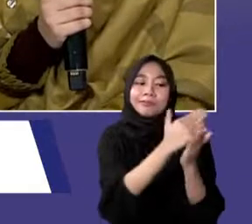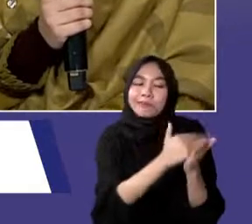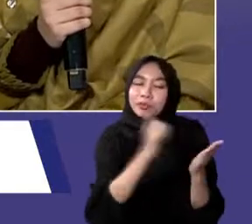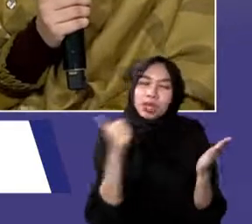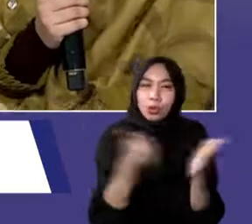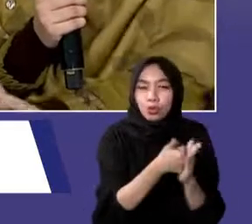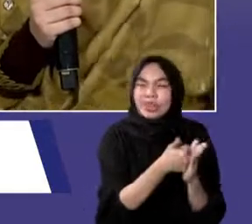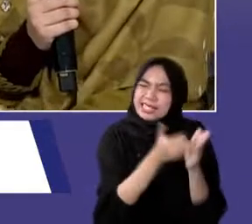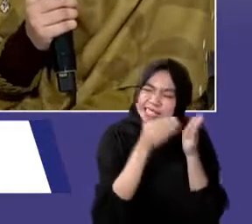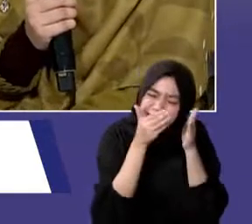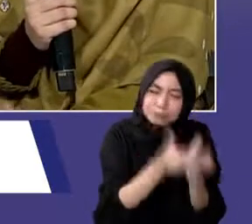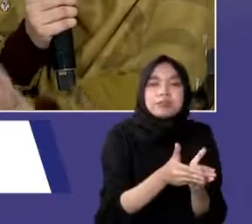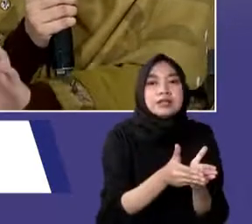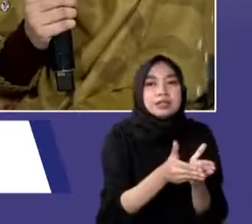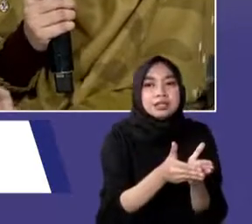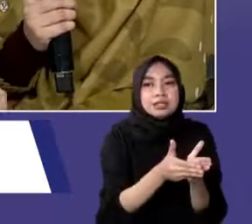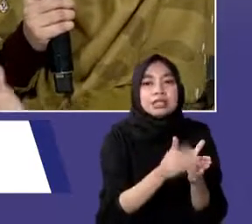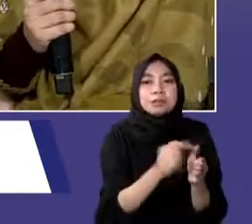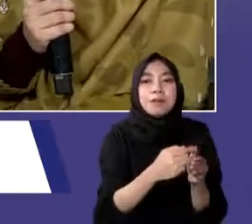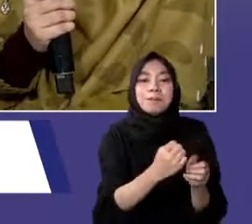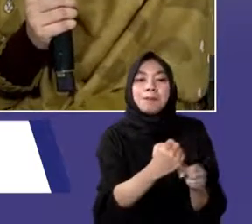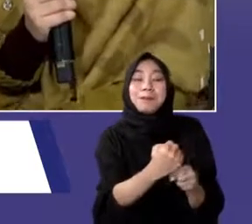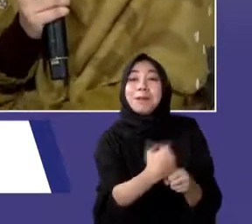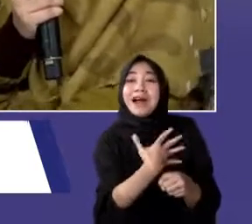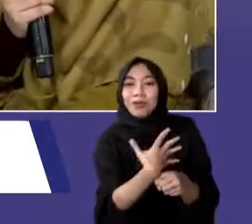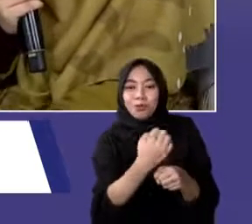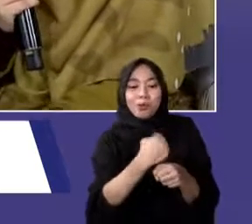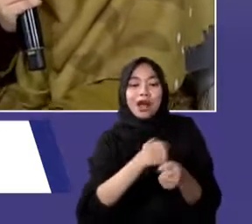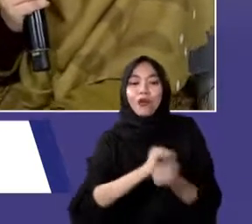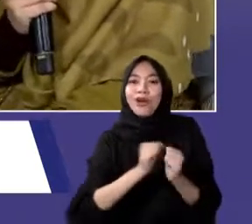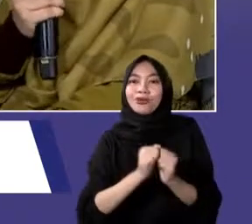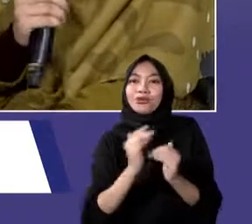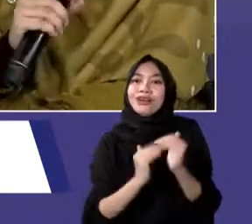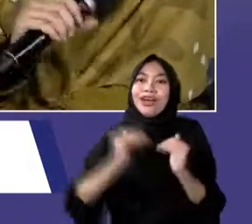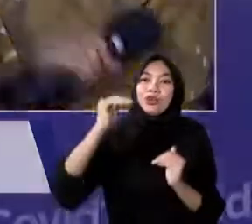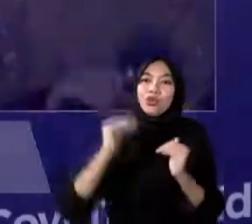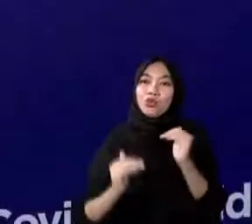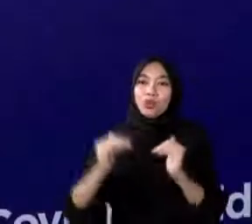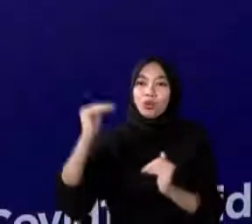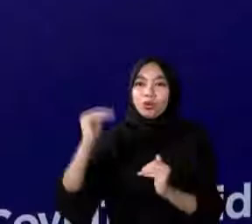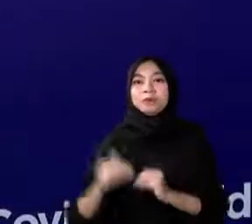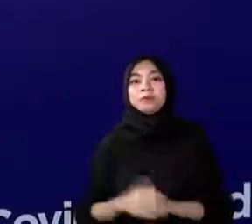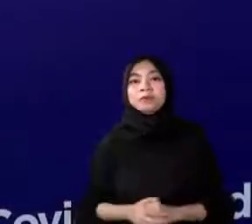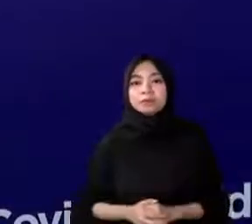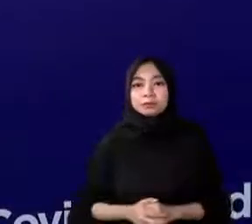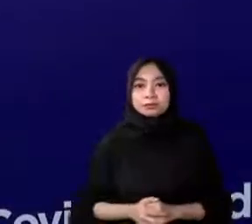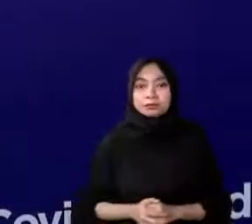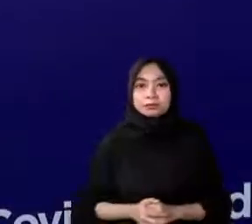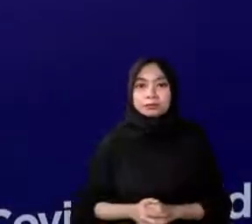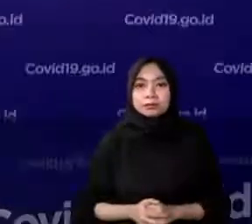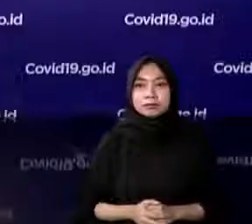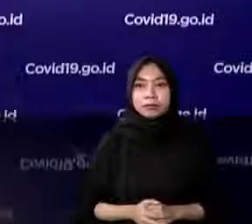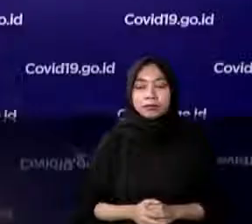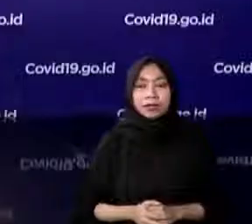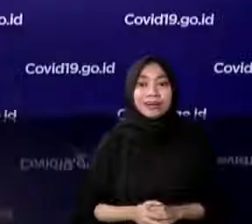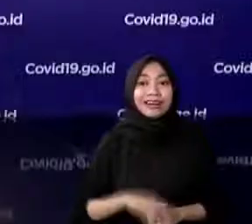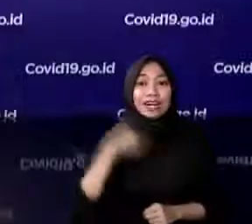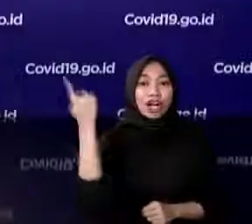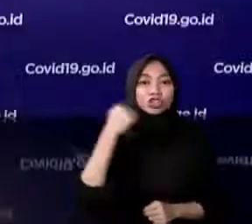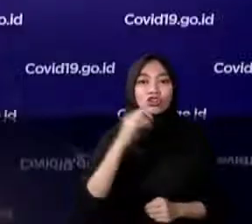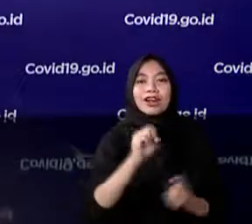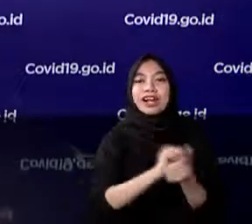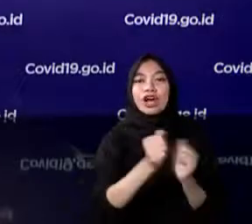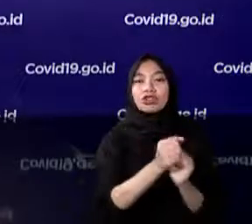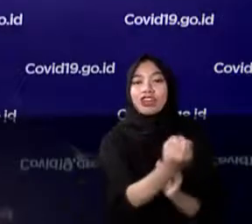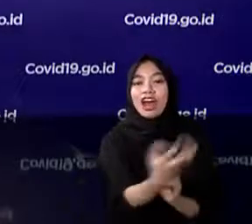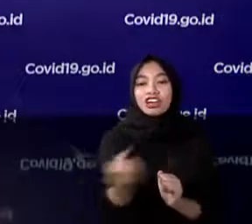protokol kesehatan karena sangat berpengaruh terhadap kondisi kasus aktif yang ada di Indonesia. Nah, kalau kita bicara tentang kasus aktif nasional, ini